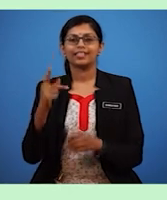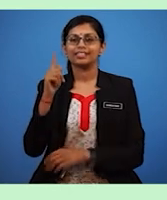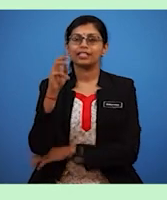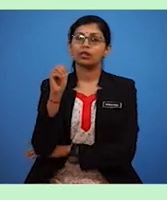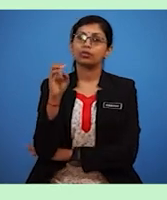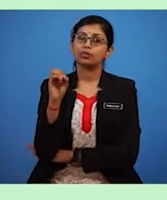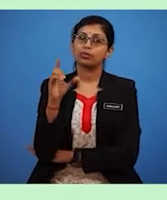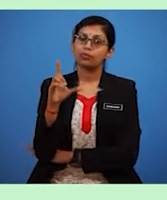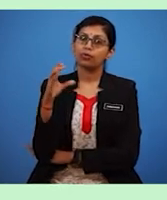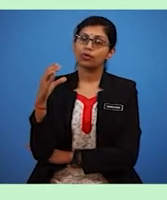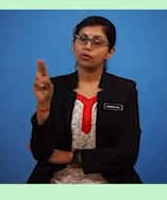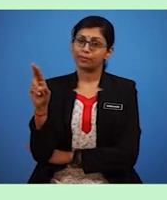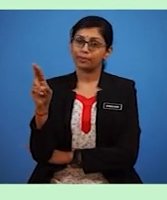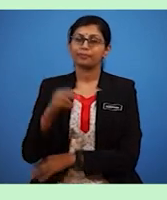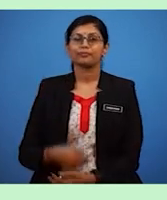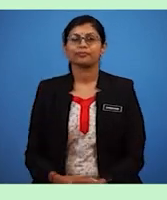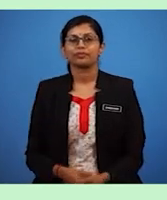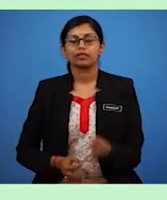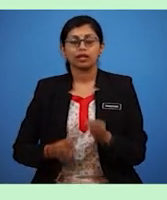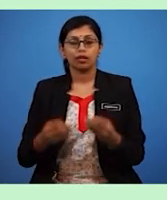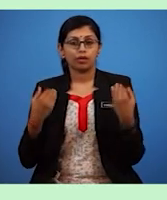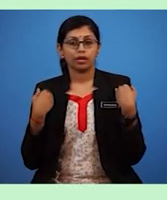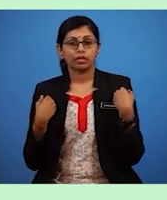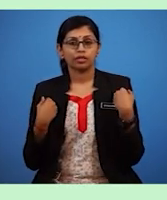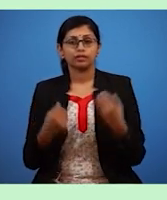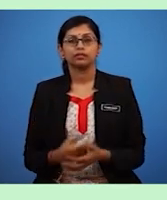itu, jika kita ada